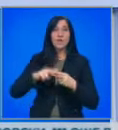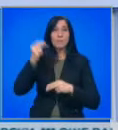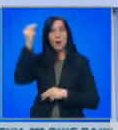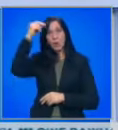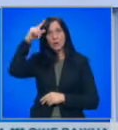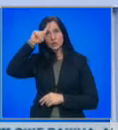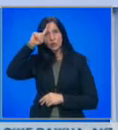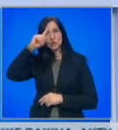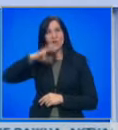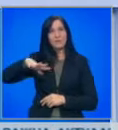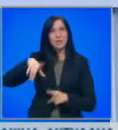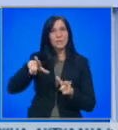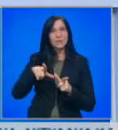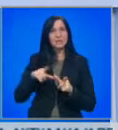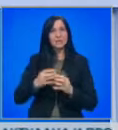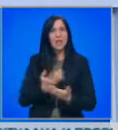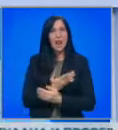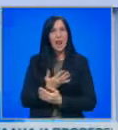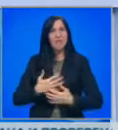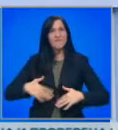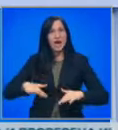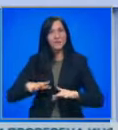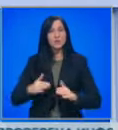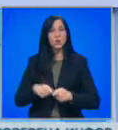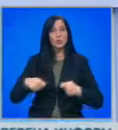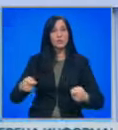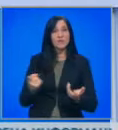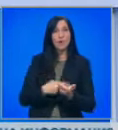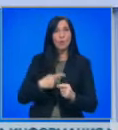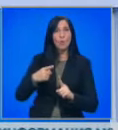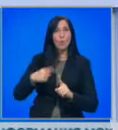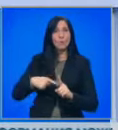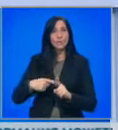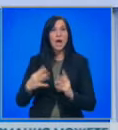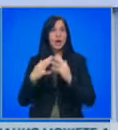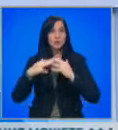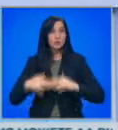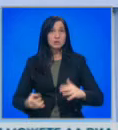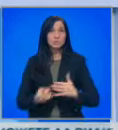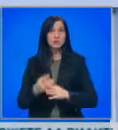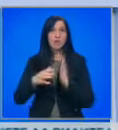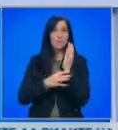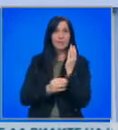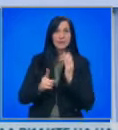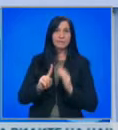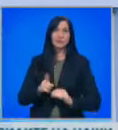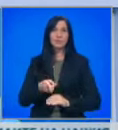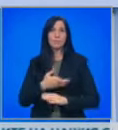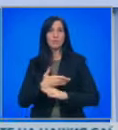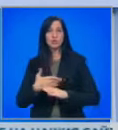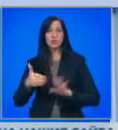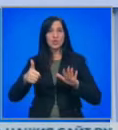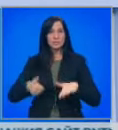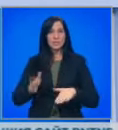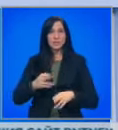ливади Запад се удължава с няколко месеца. Разрушаването му започна през март и първоначално трябваше да продължи 6 месеца.